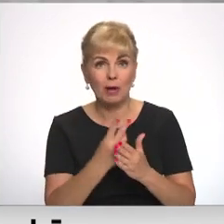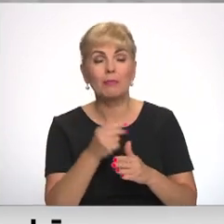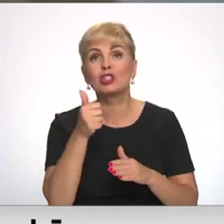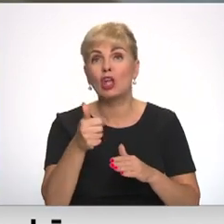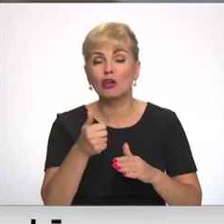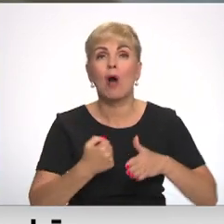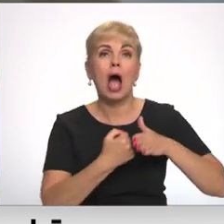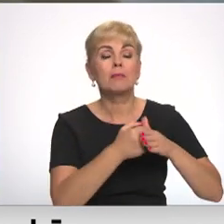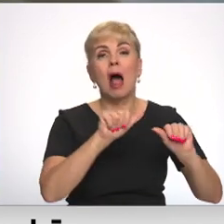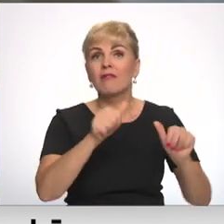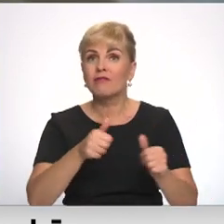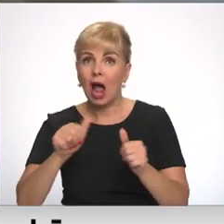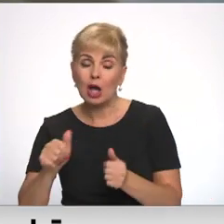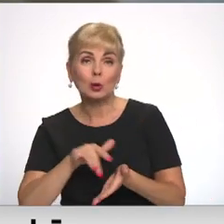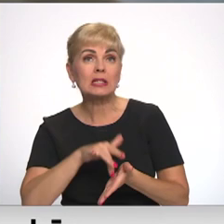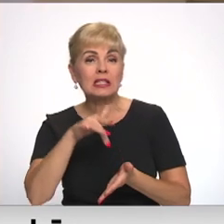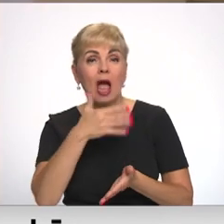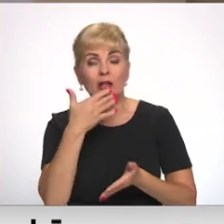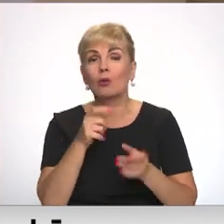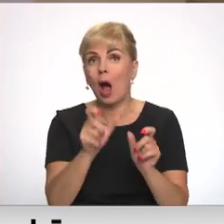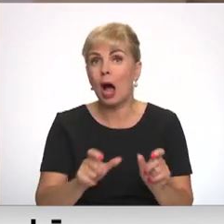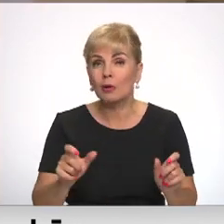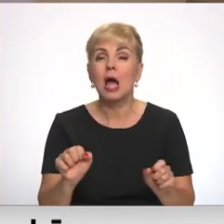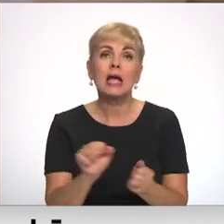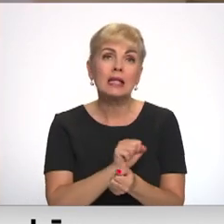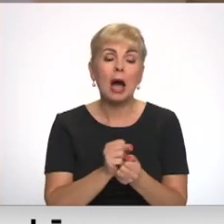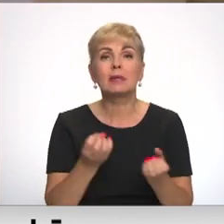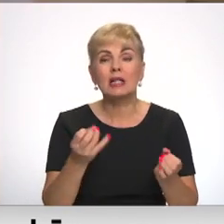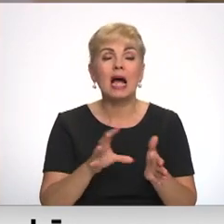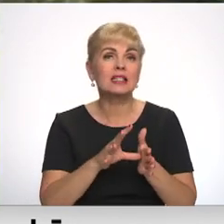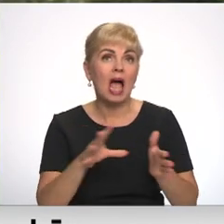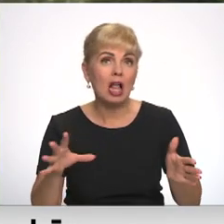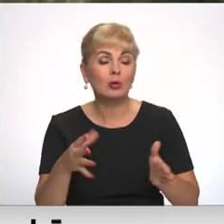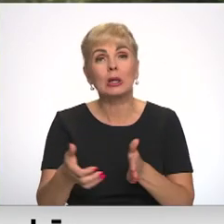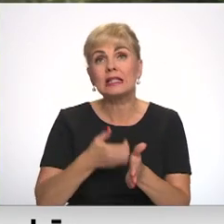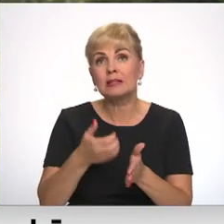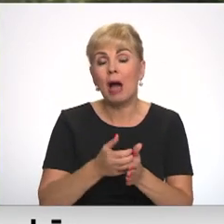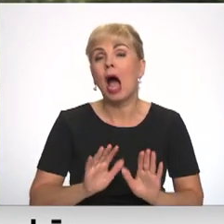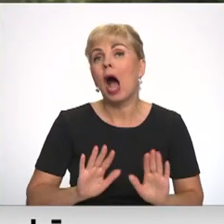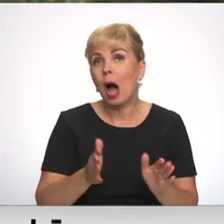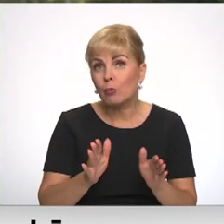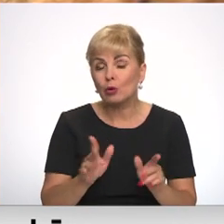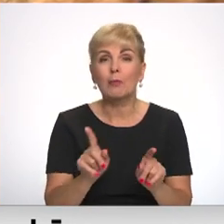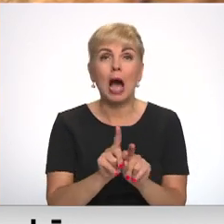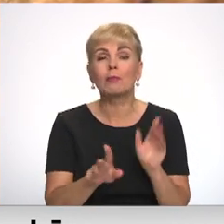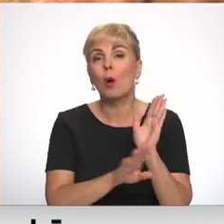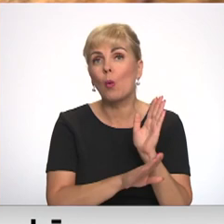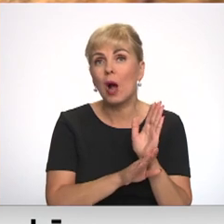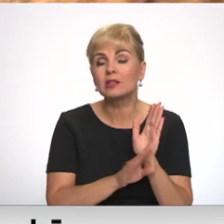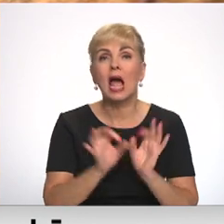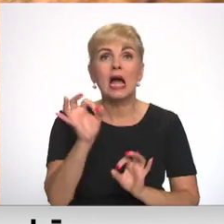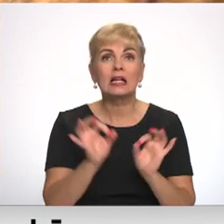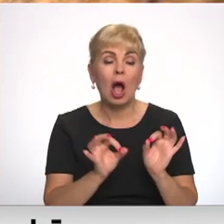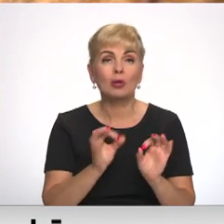atbalsta veidus. Par centralizēto siltuma apgādi, dabas gāzu un elektroenerģiju, ko izmanto apkurei, kā arī par koksnes granulām